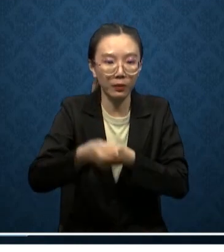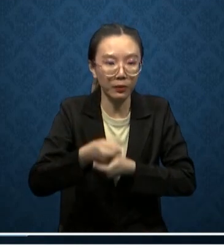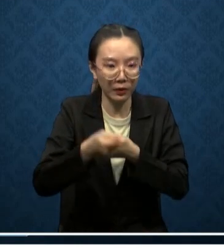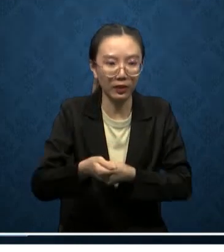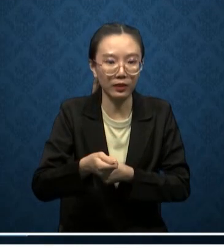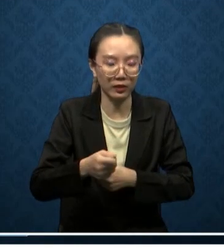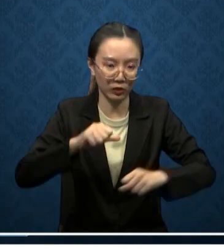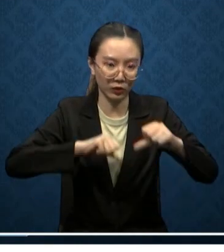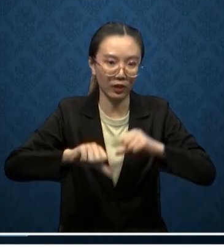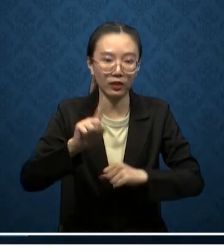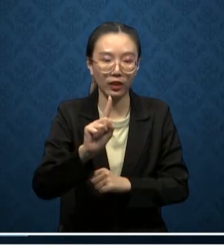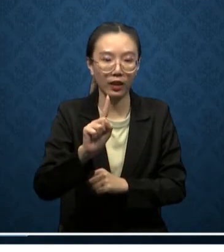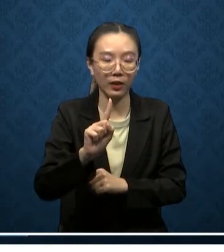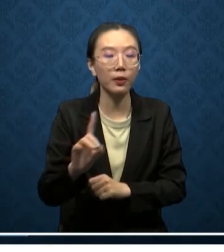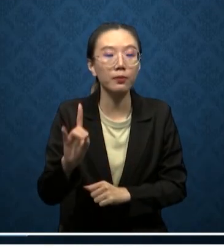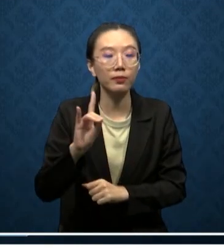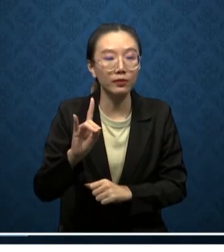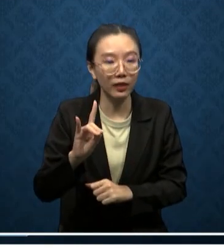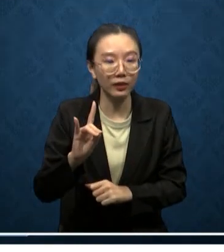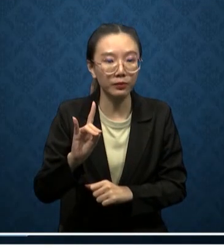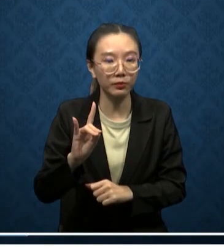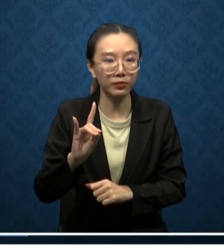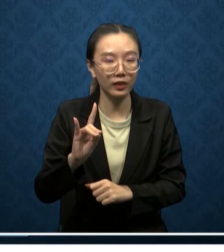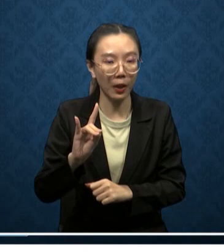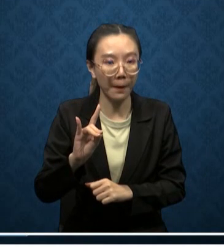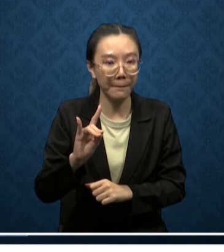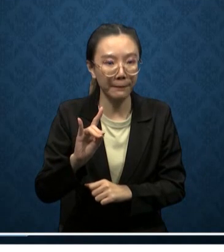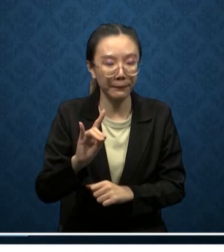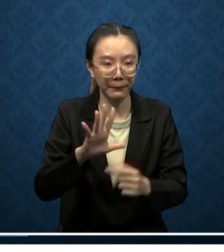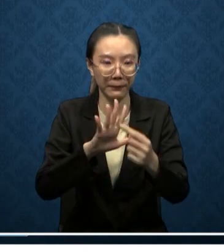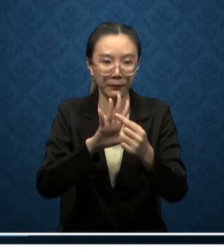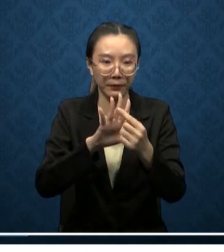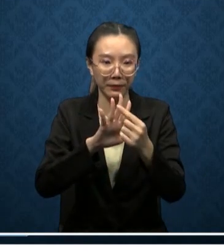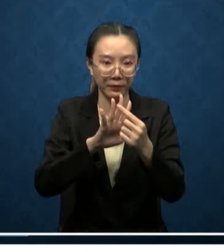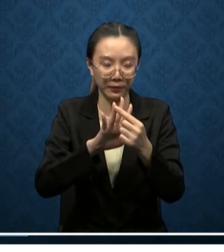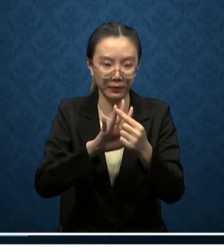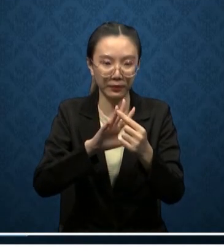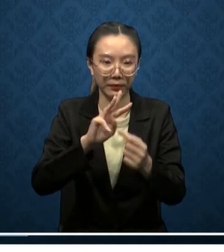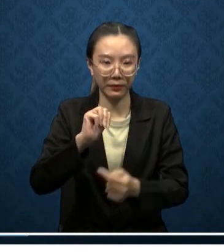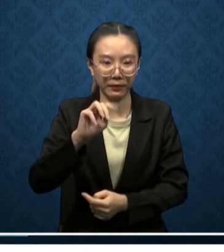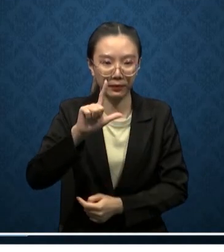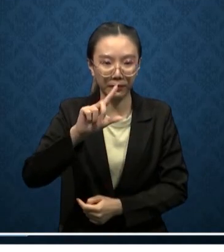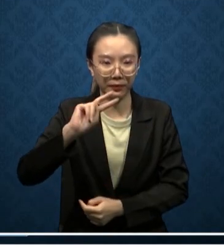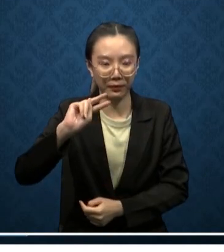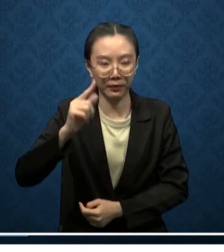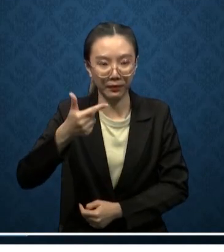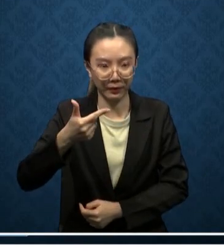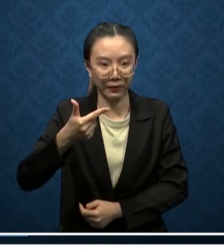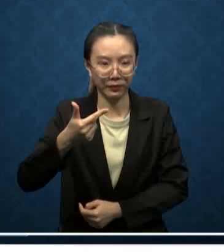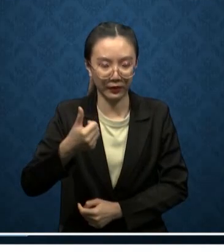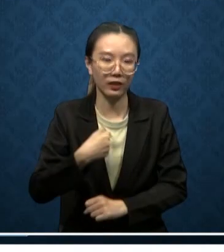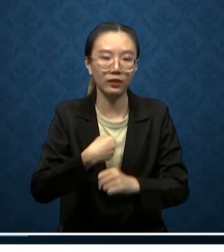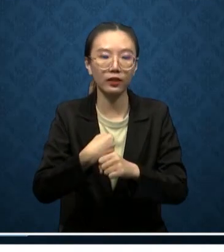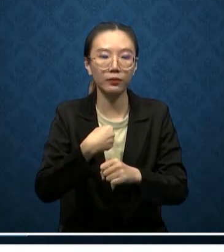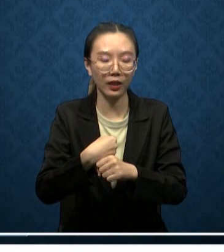เศรษฐกิจนะครับชนิดสินค้าที่จะกำหนดมาเป็นเป็นแมลงเศรษฐกิจจะสร้างมูลค่าหรือคุณค่าเพิ่มให้กับนักการเกษตรเนี่ยคิดว่าเป็นเรื่อง